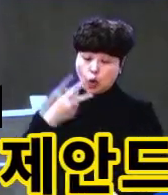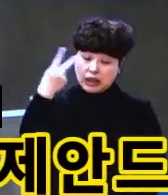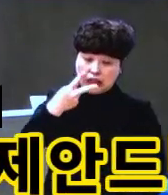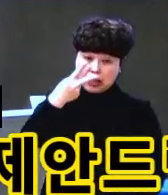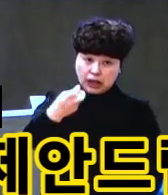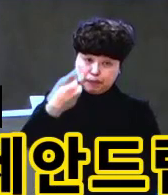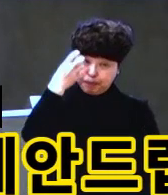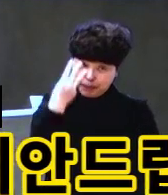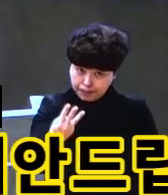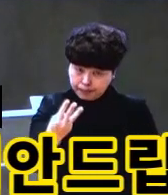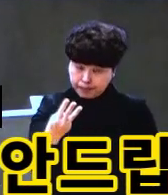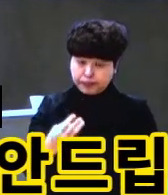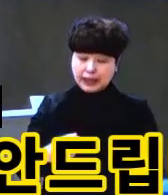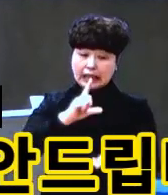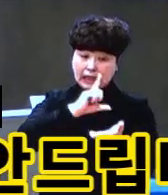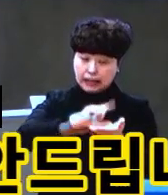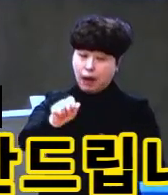2023년 지방의회